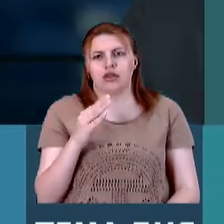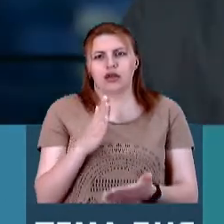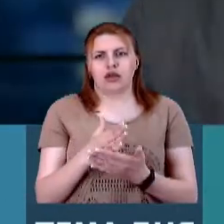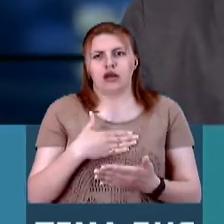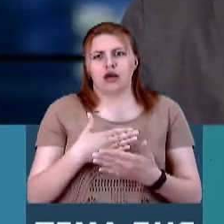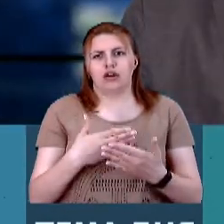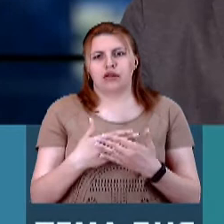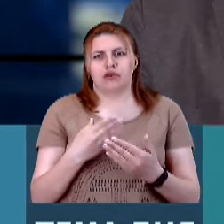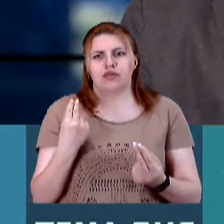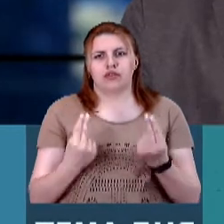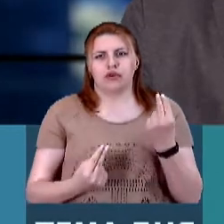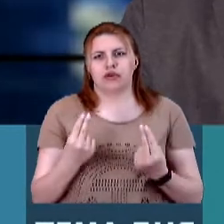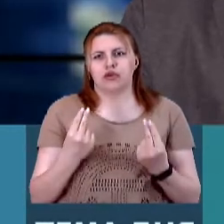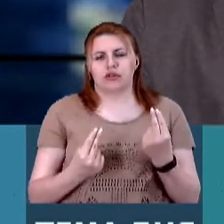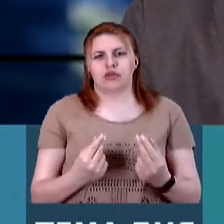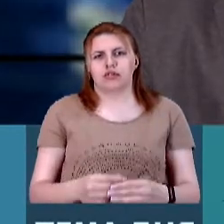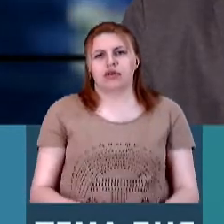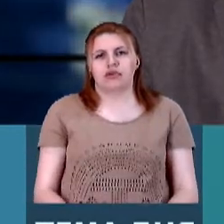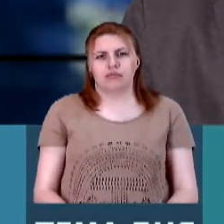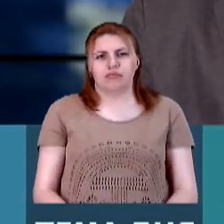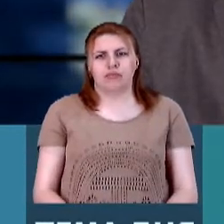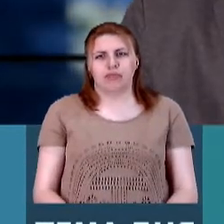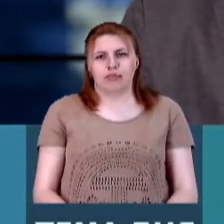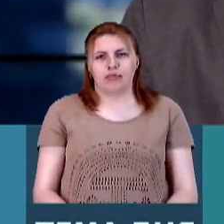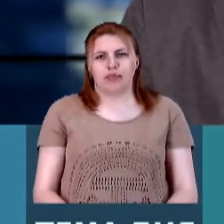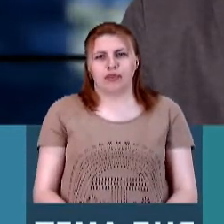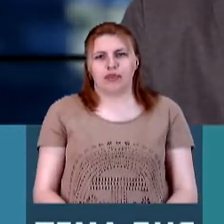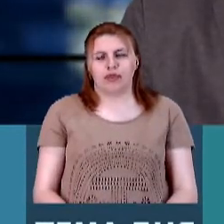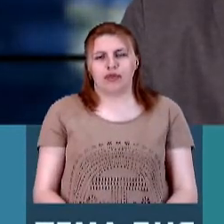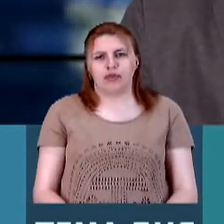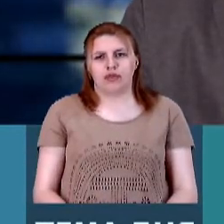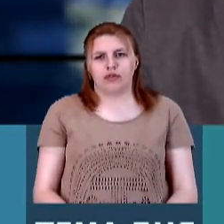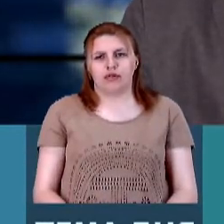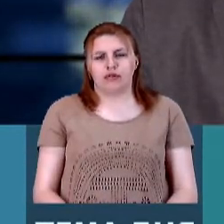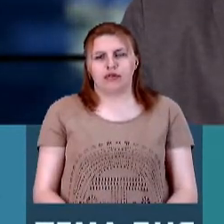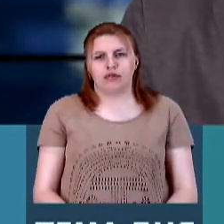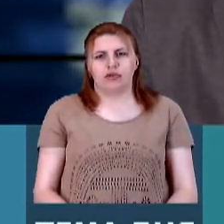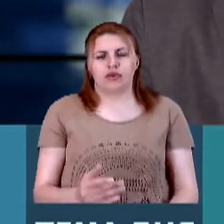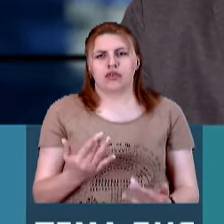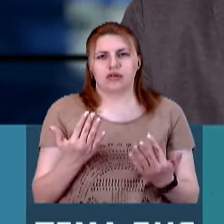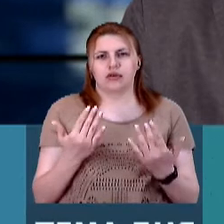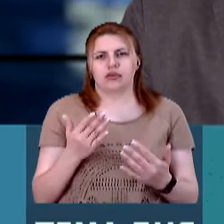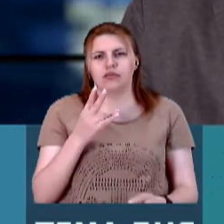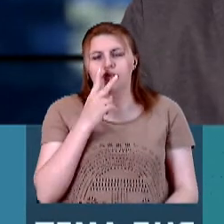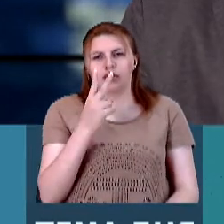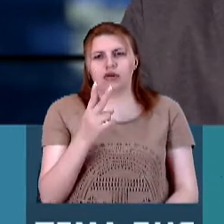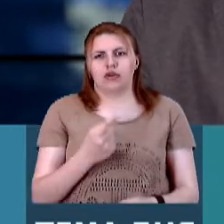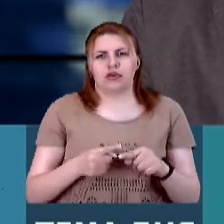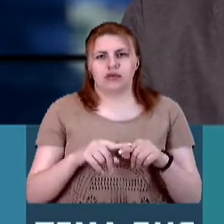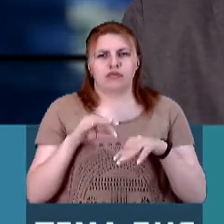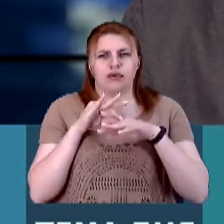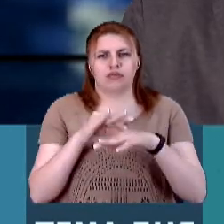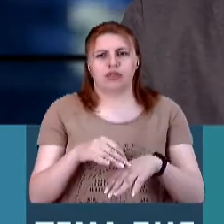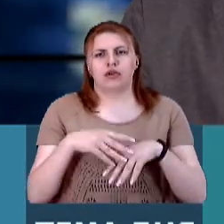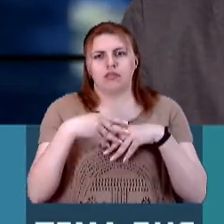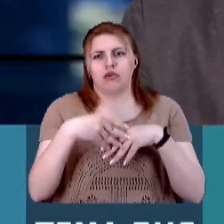би це хотілося того Путіна. Причому, що наскільки цинічно виглядає проведення цього параду з врахуванням того, що в Росії вже більше 600